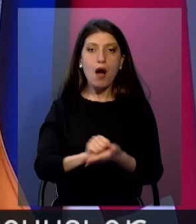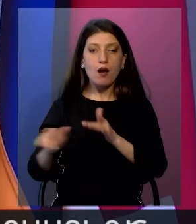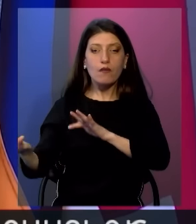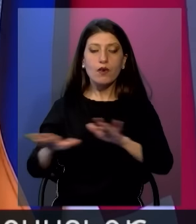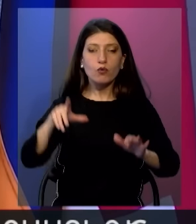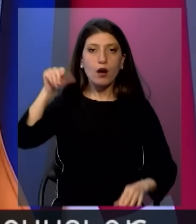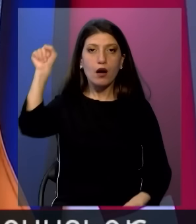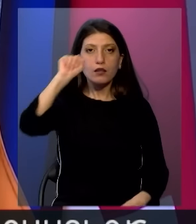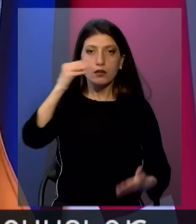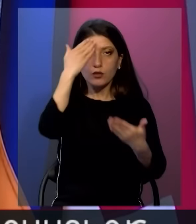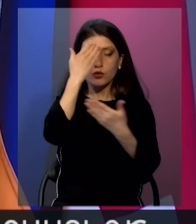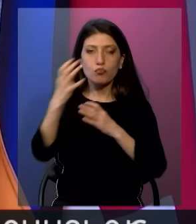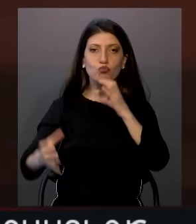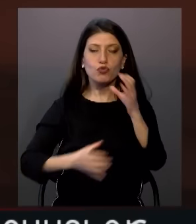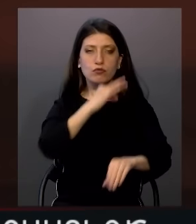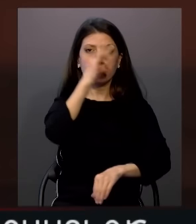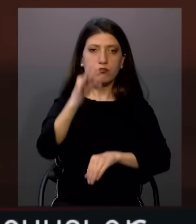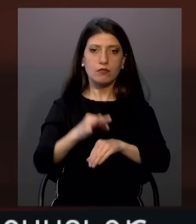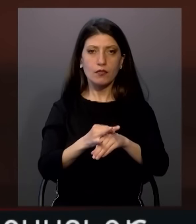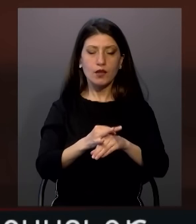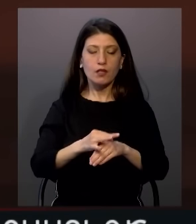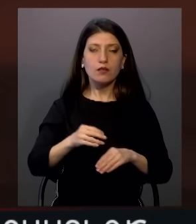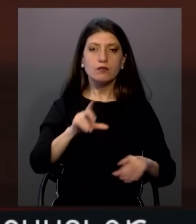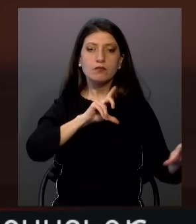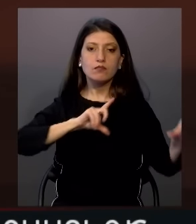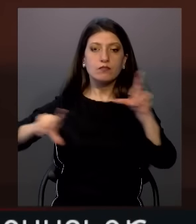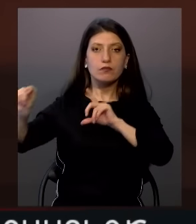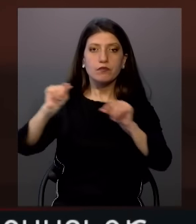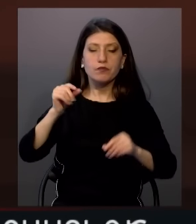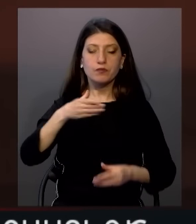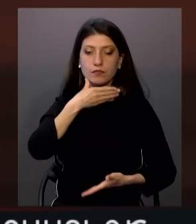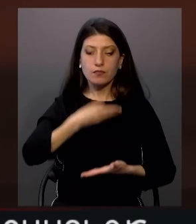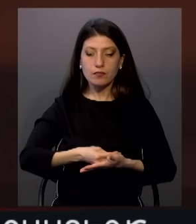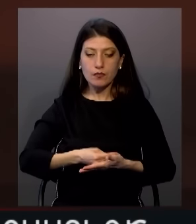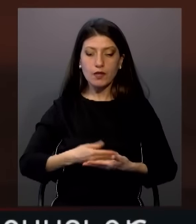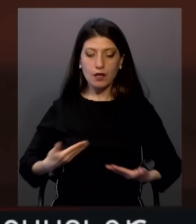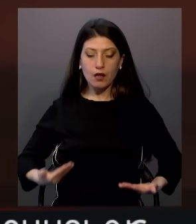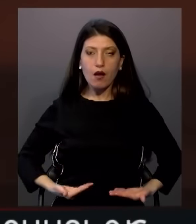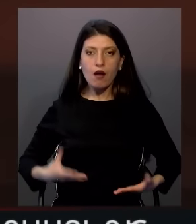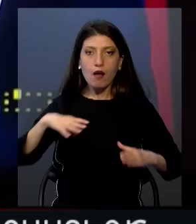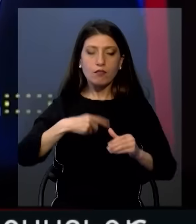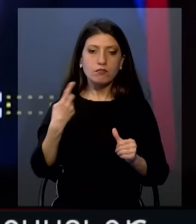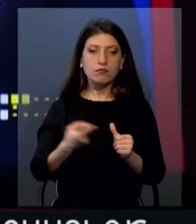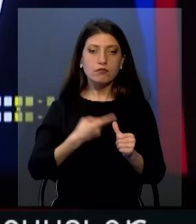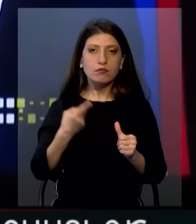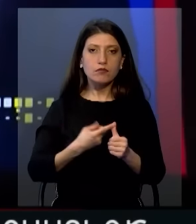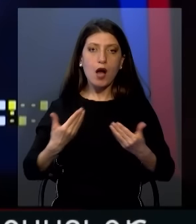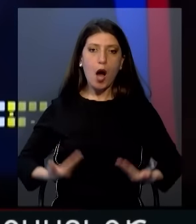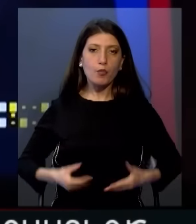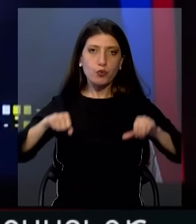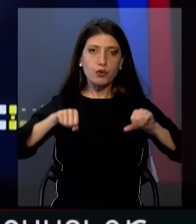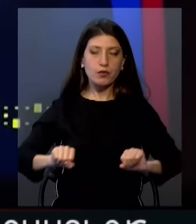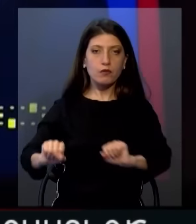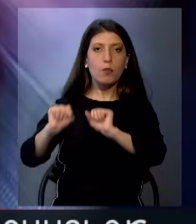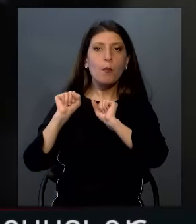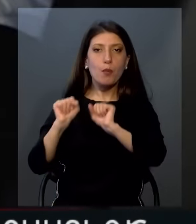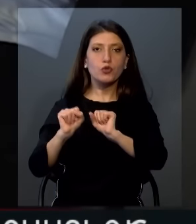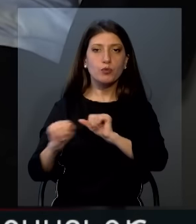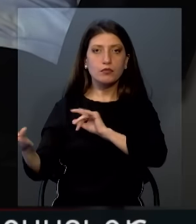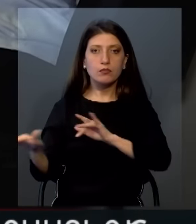միջազգային երաշխիքներով հավաքական հայրենադարձության հարցերով, իր հայրենիքում անվտանգ ու արժանապատիվ ապրելու իրավունքի